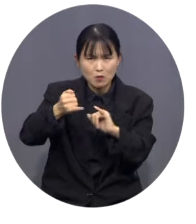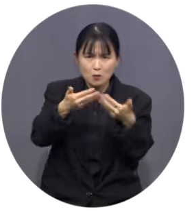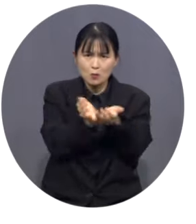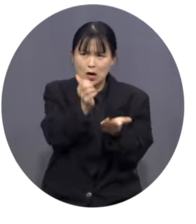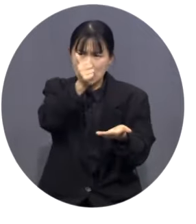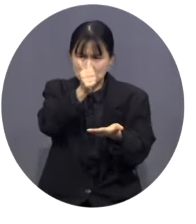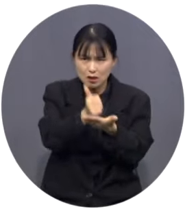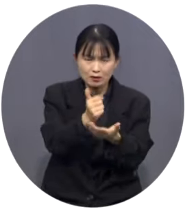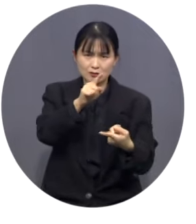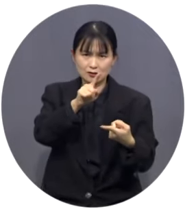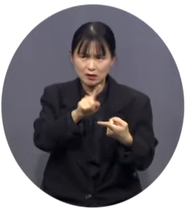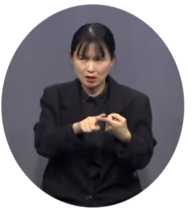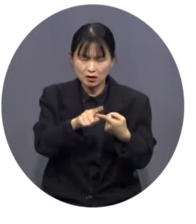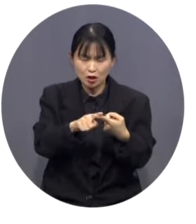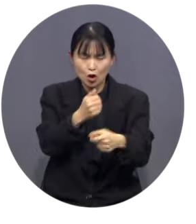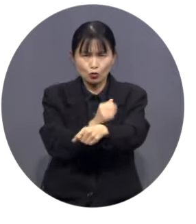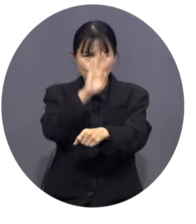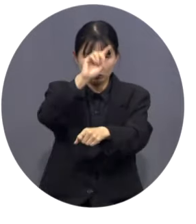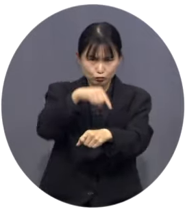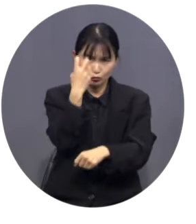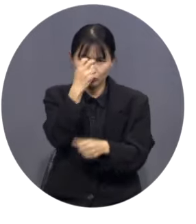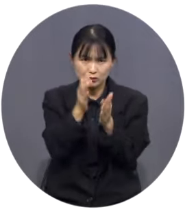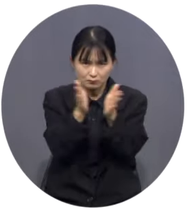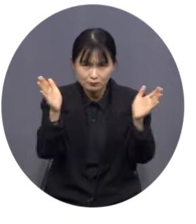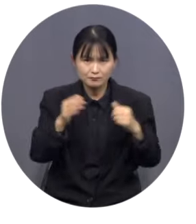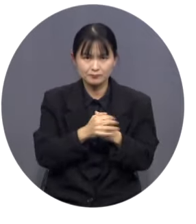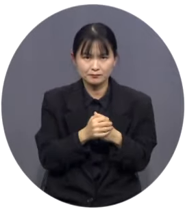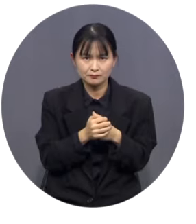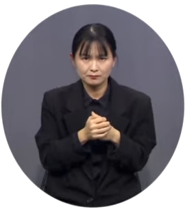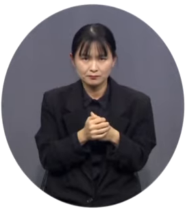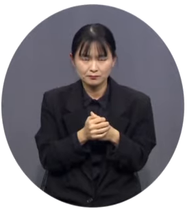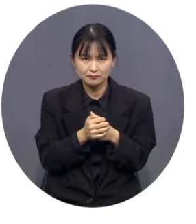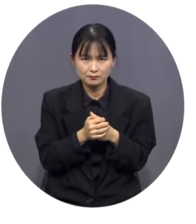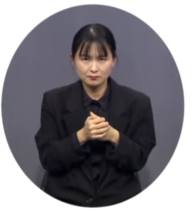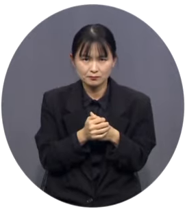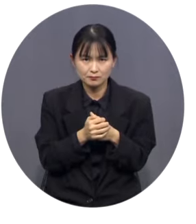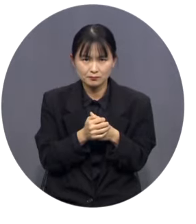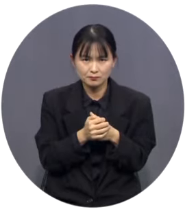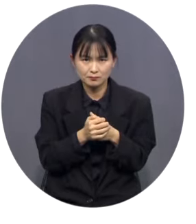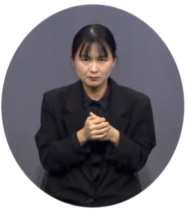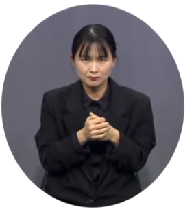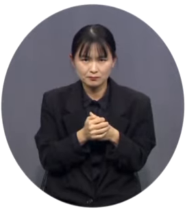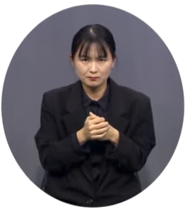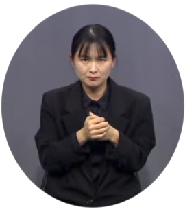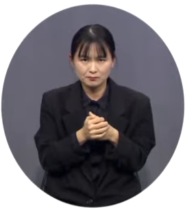고발했고 고용노동부는 조사에 착수했습니다. MBC 뉴스 박주현입니다.